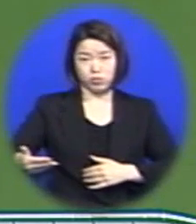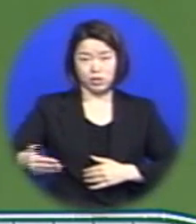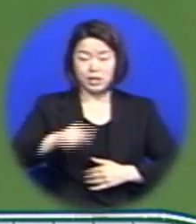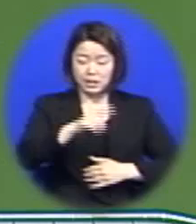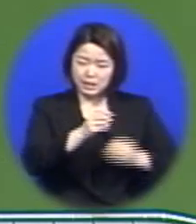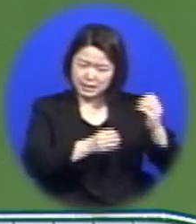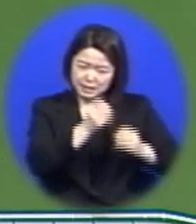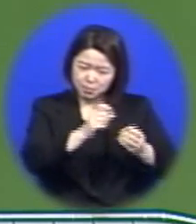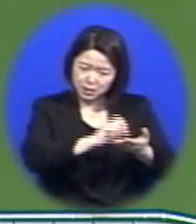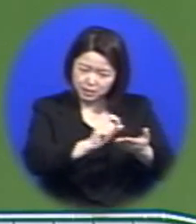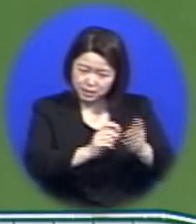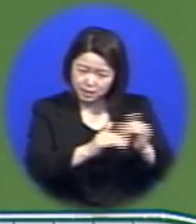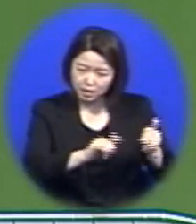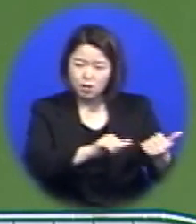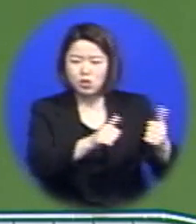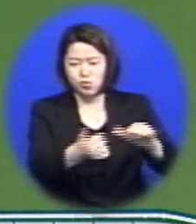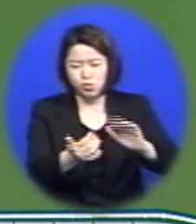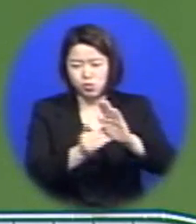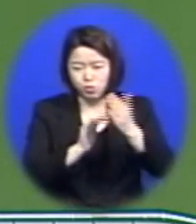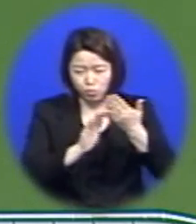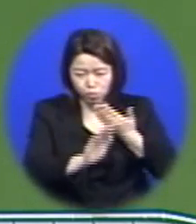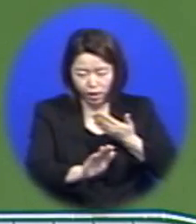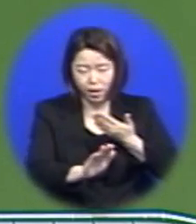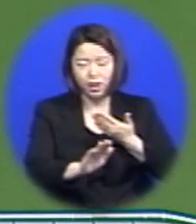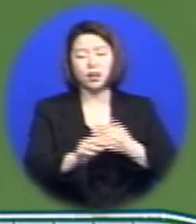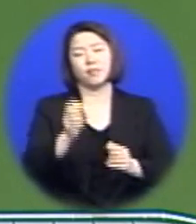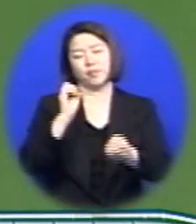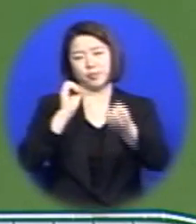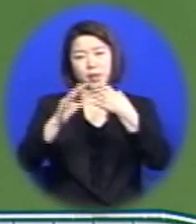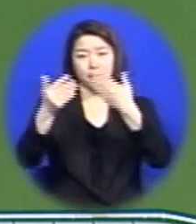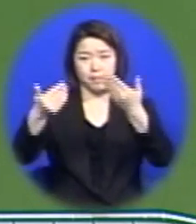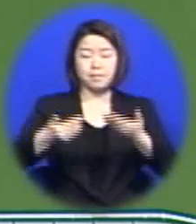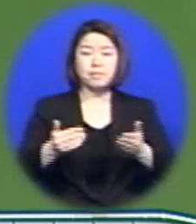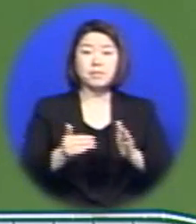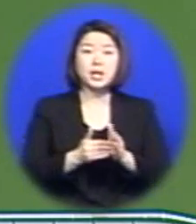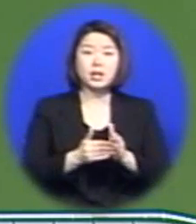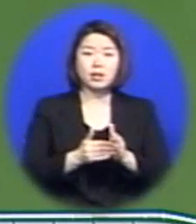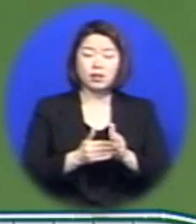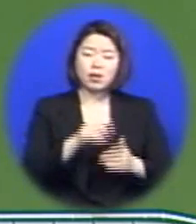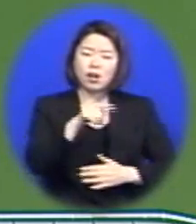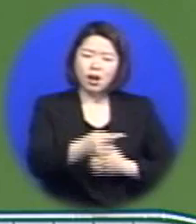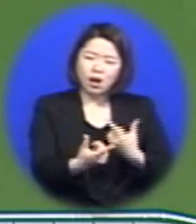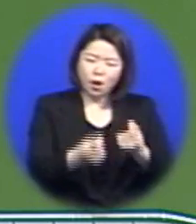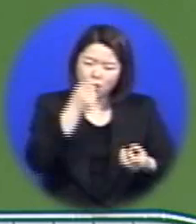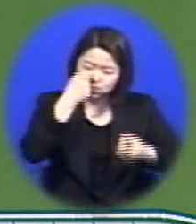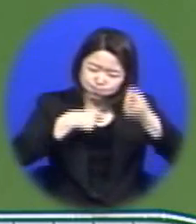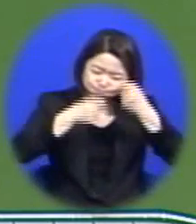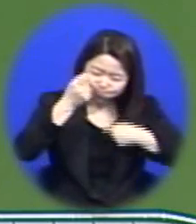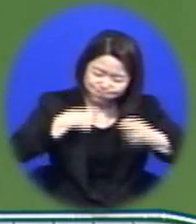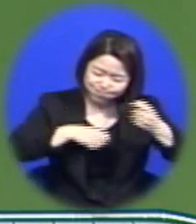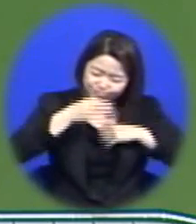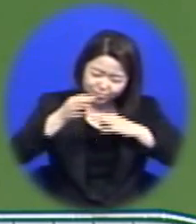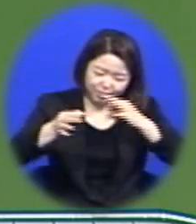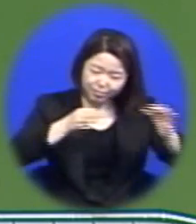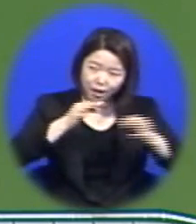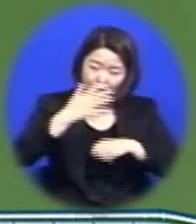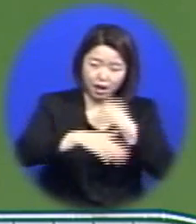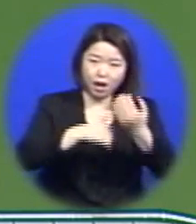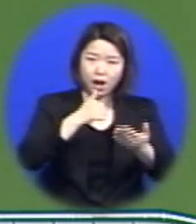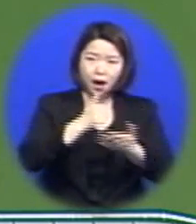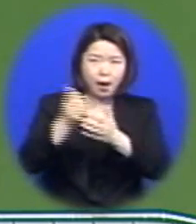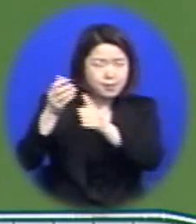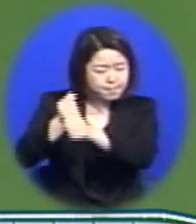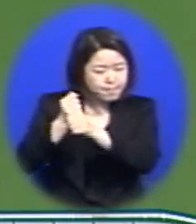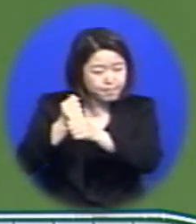기자가 죽고 난 다음에 그렇게 응답 받아요 그렇게 울부짖으면서 하나님 앞에 매달리면서